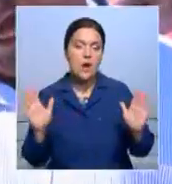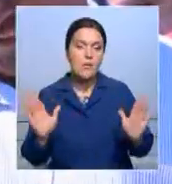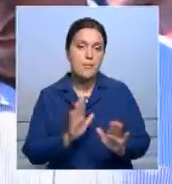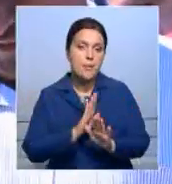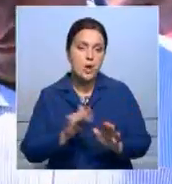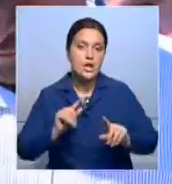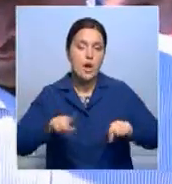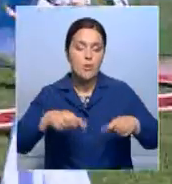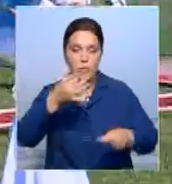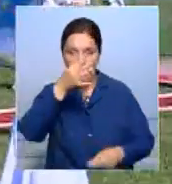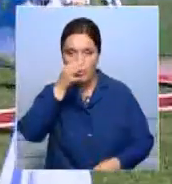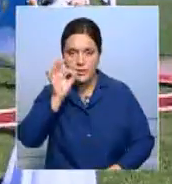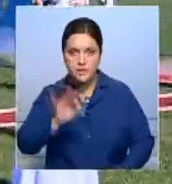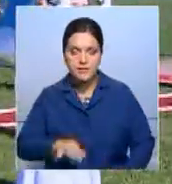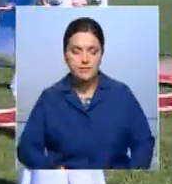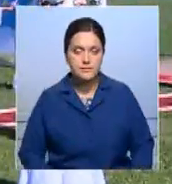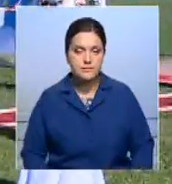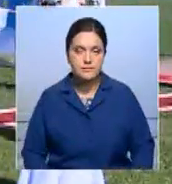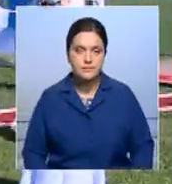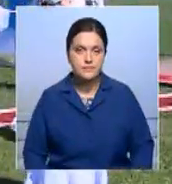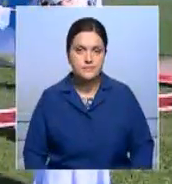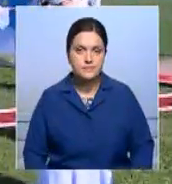и обмениваются опытом.